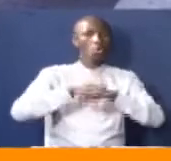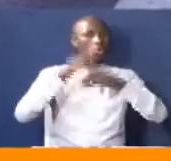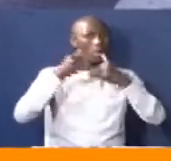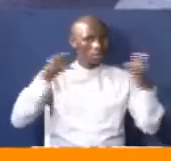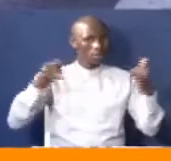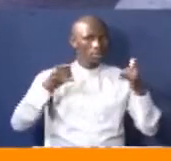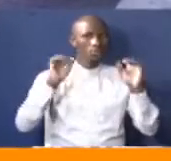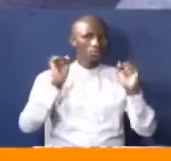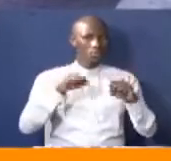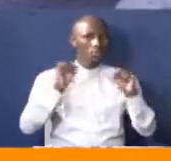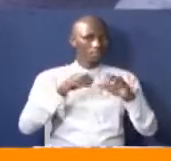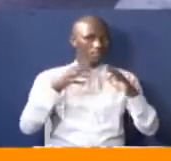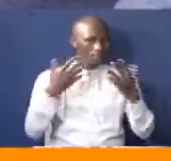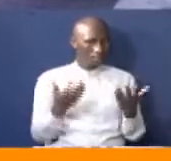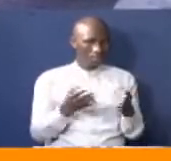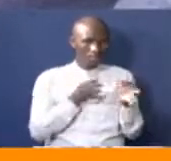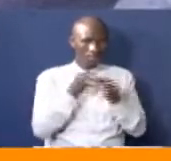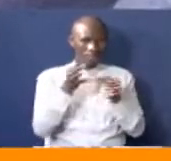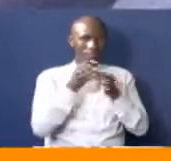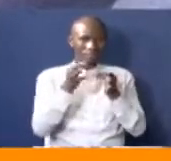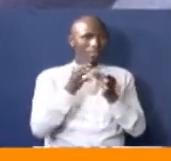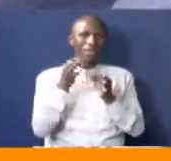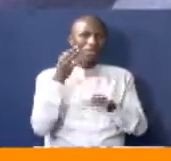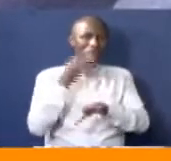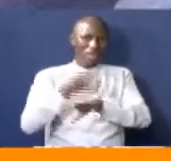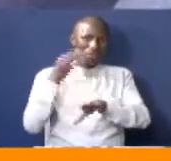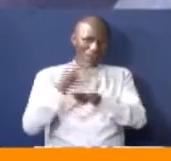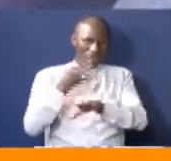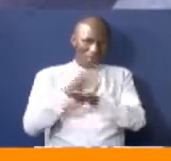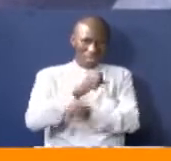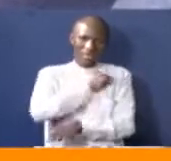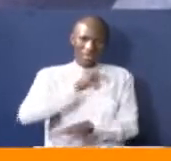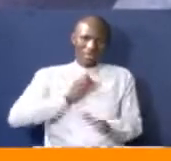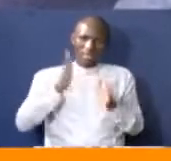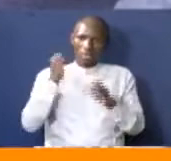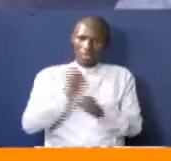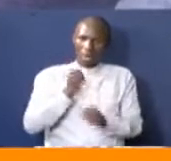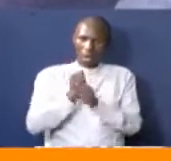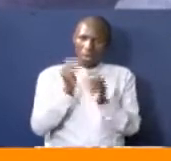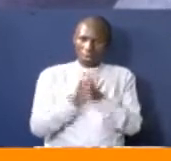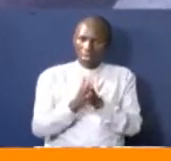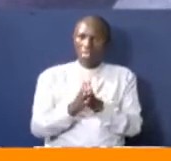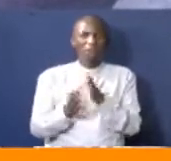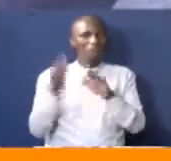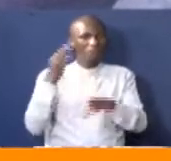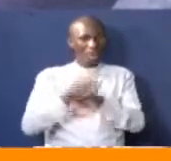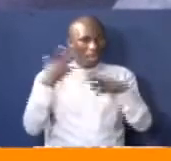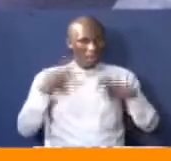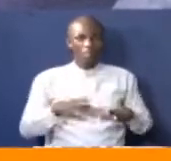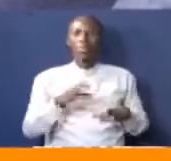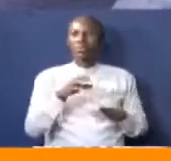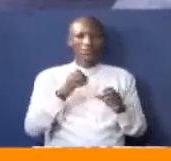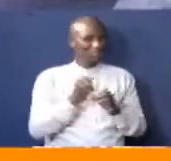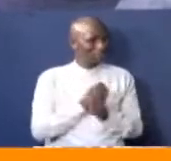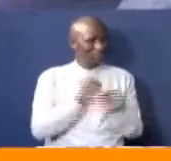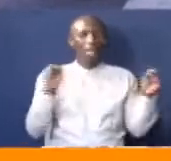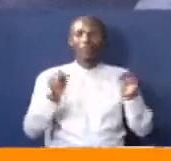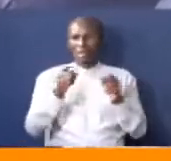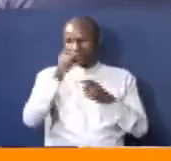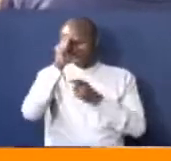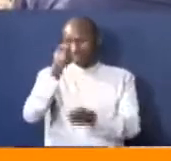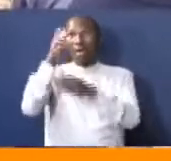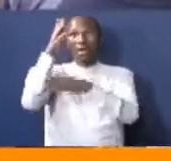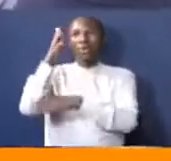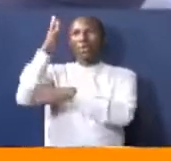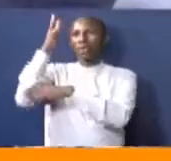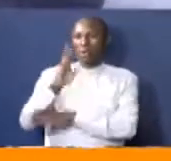na kwethi ya makwenezo vumi kana senator nuthu kumana na nguni senator ni mundu mutange ni mugi wanga hii